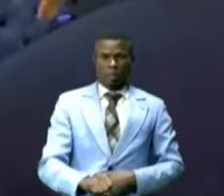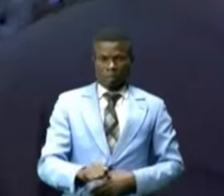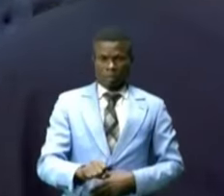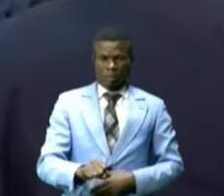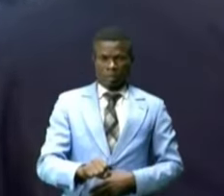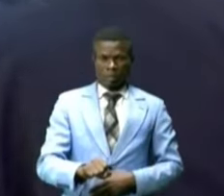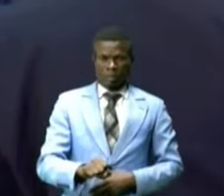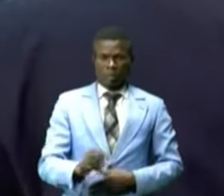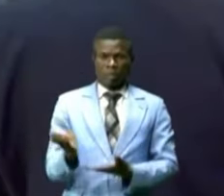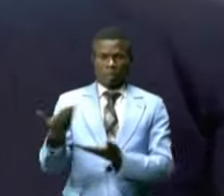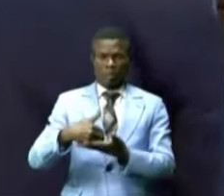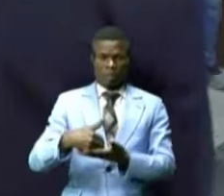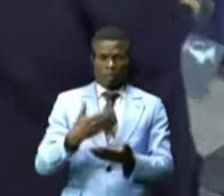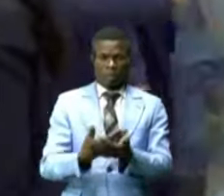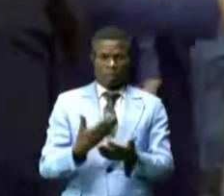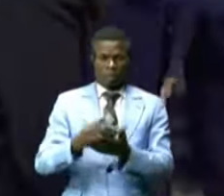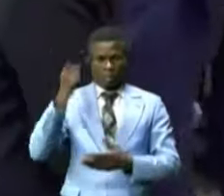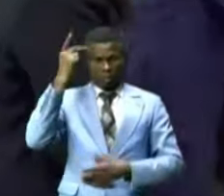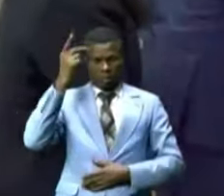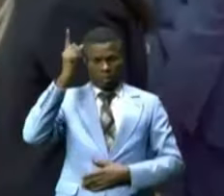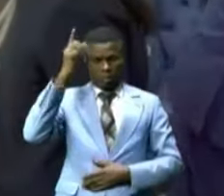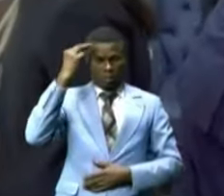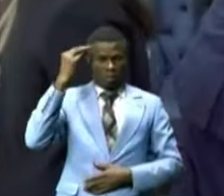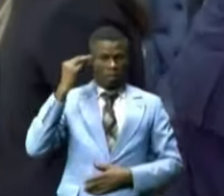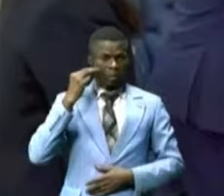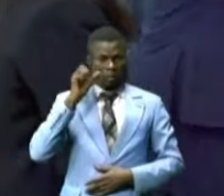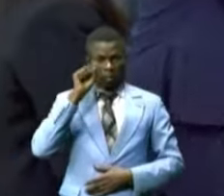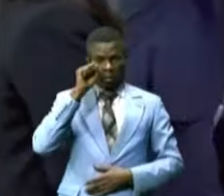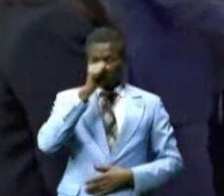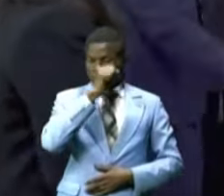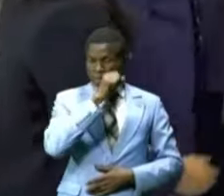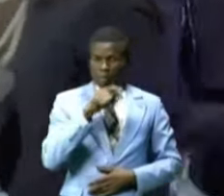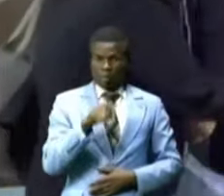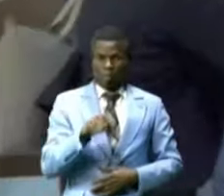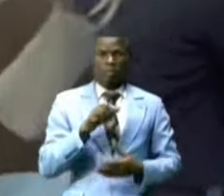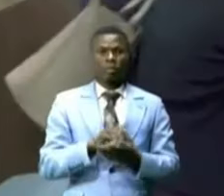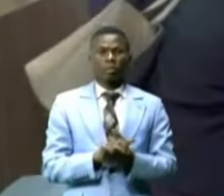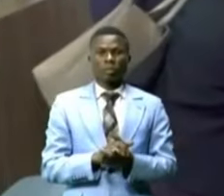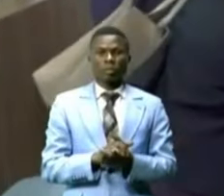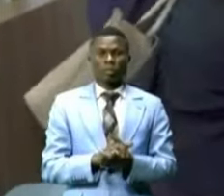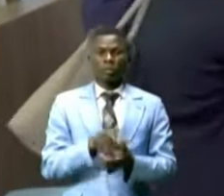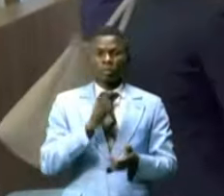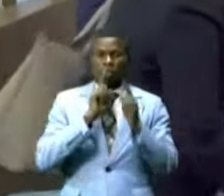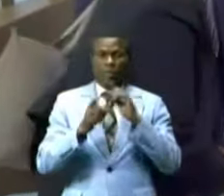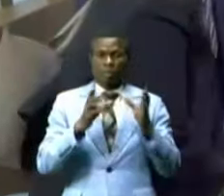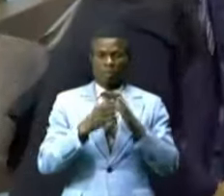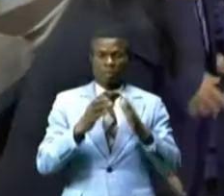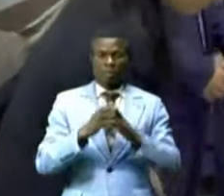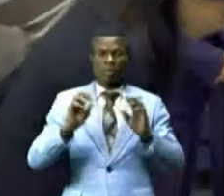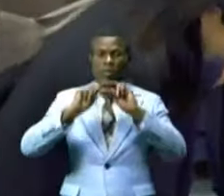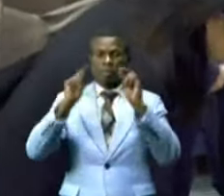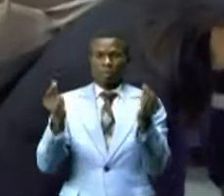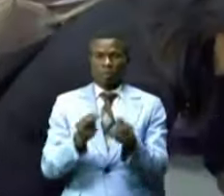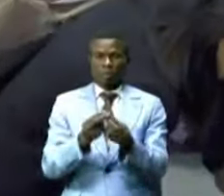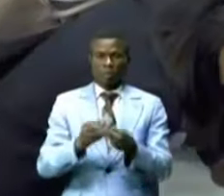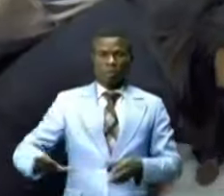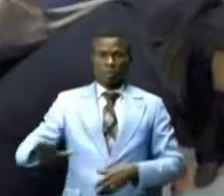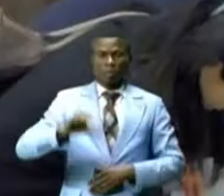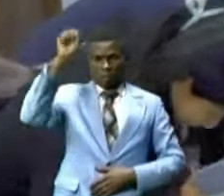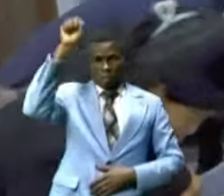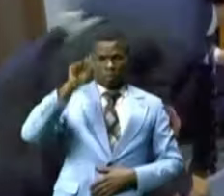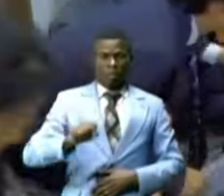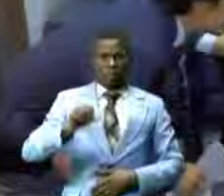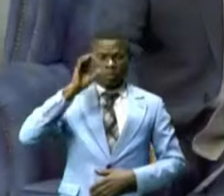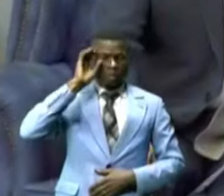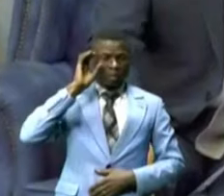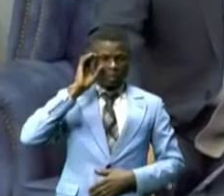Aussitôt rentré à Kinshasa, le Premier ministre Jean-Michel Samalou Kondé a échangé avec la délégation de la Corée du Sud conduite